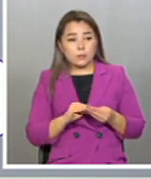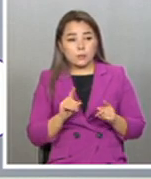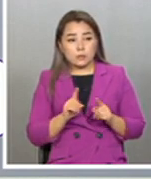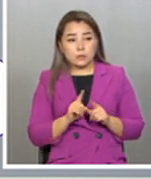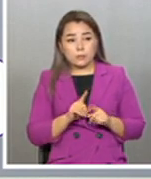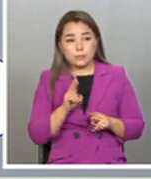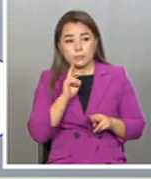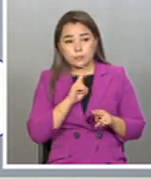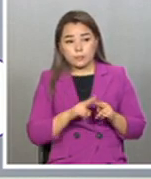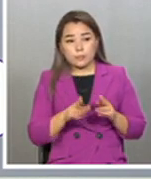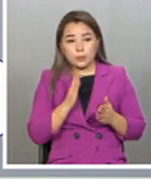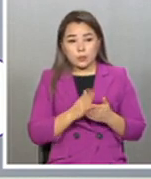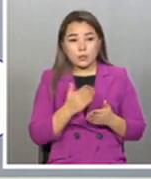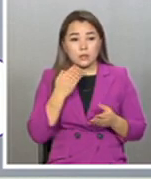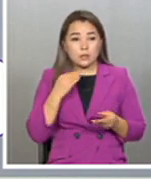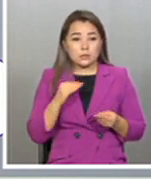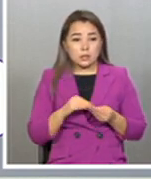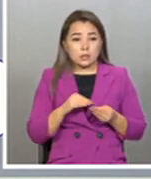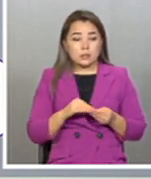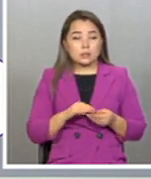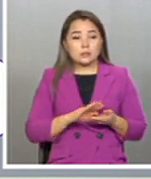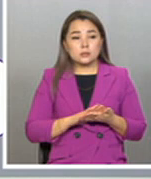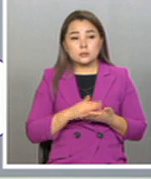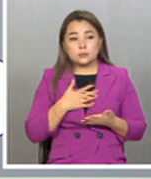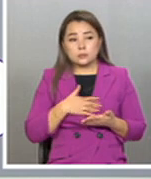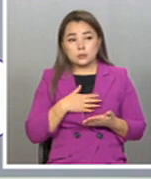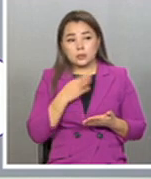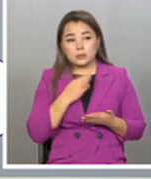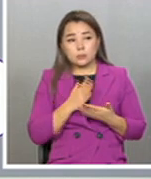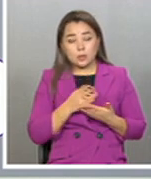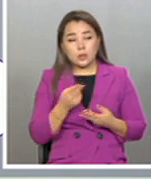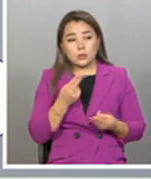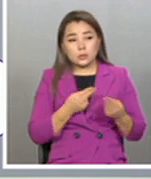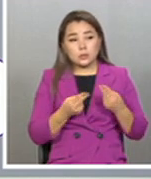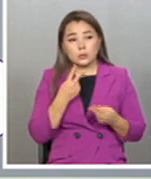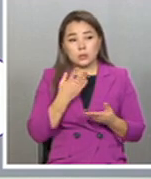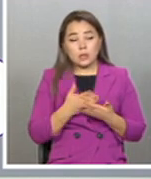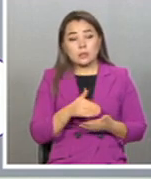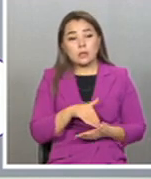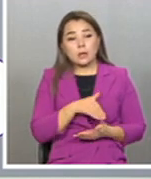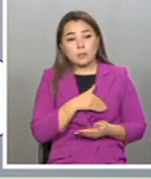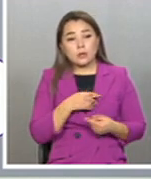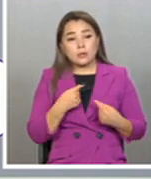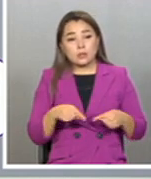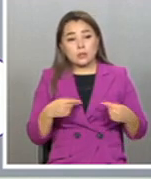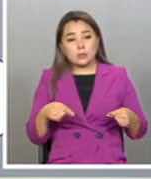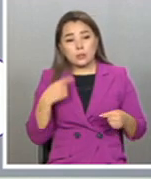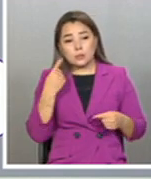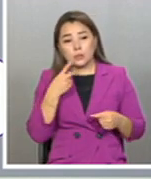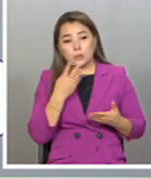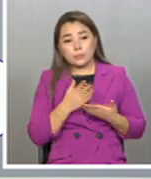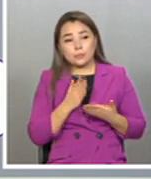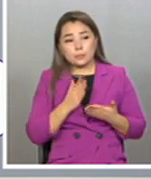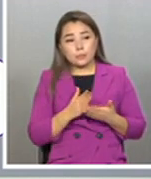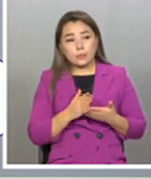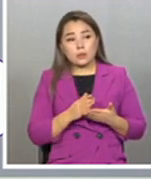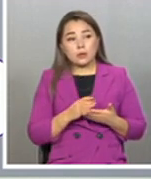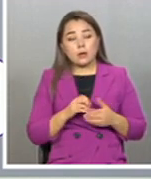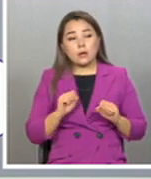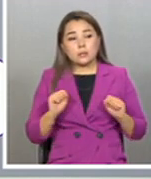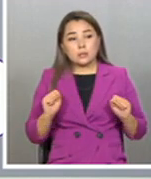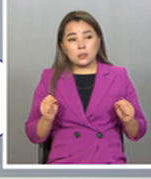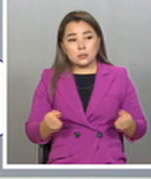онда қолайсыз жағдай болып табылады. Мысалға мынау суретте қарайтын болсақ, температураның түрліше әсері көрсетілген. Аяз,